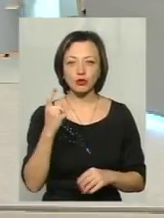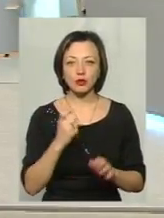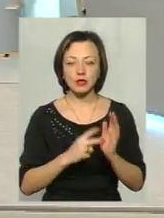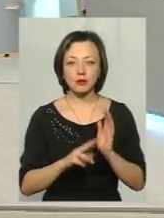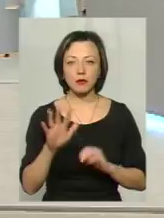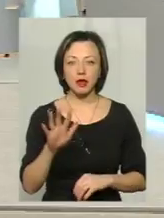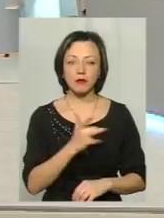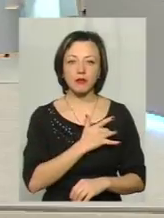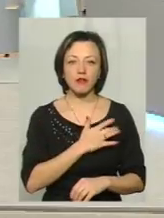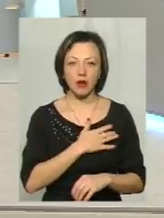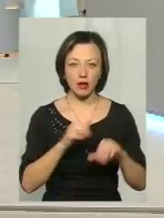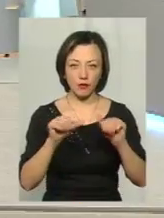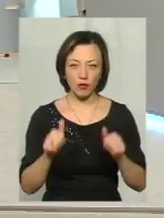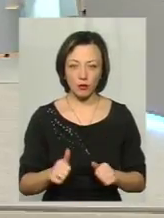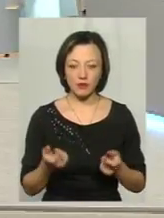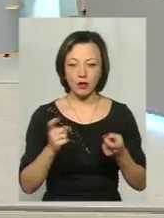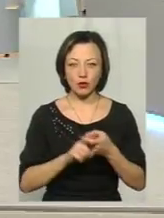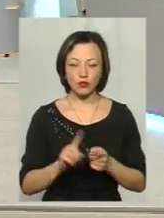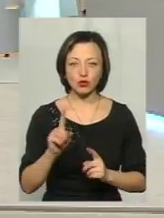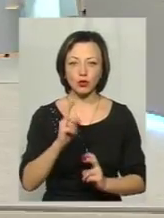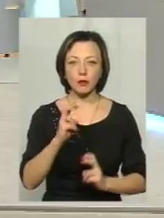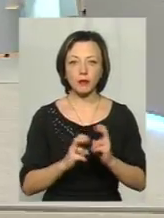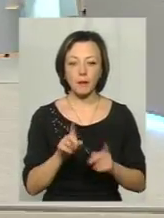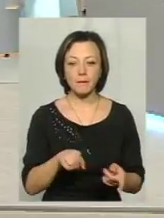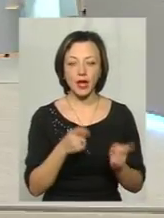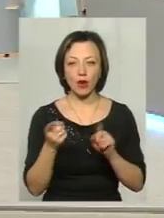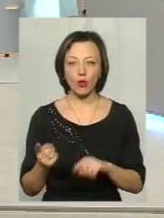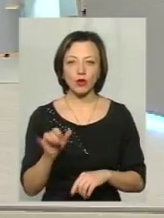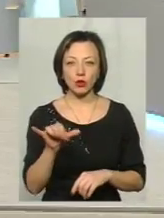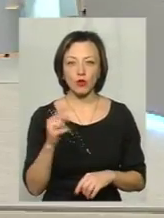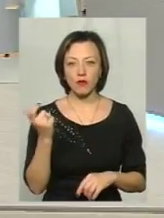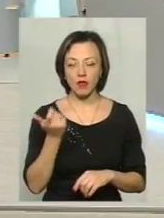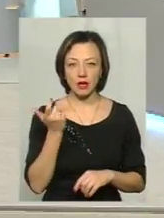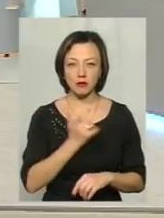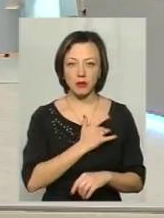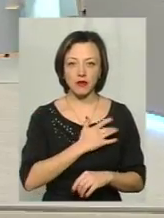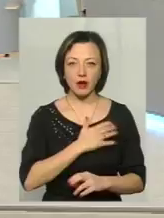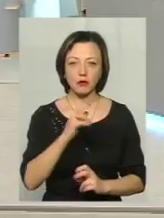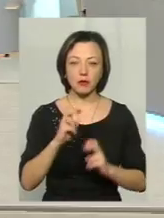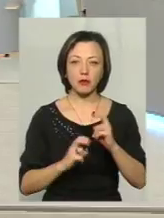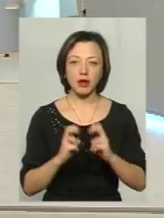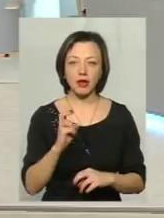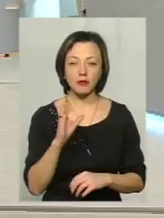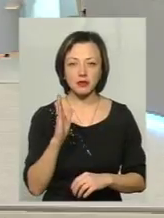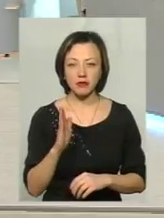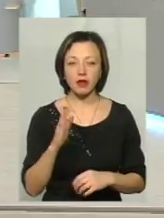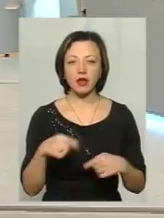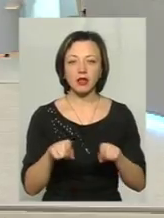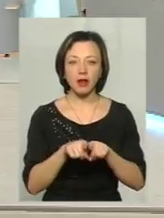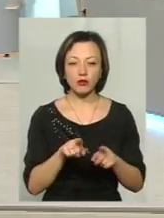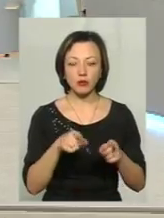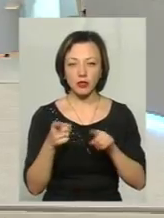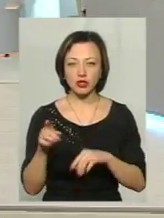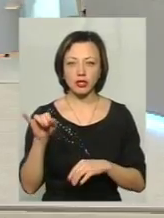175 – приватні. В зв'язку з тим, що підприємства переходили власність приватних підприємств, також перейшли